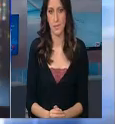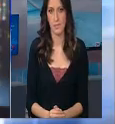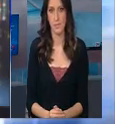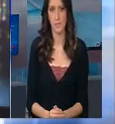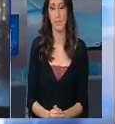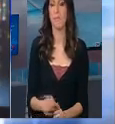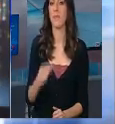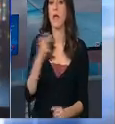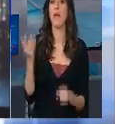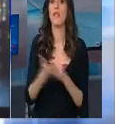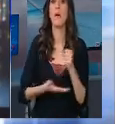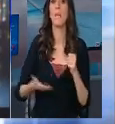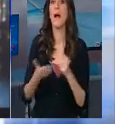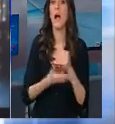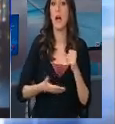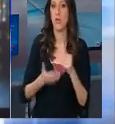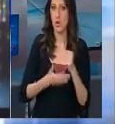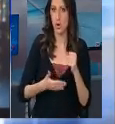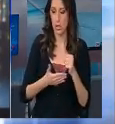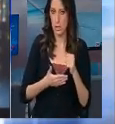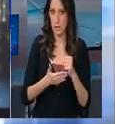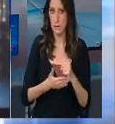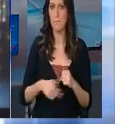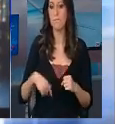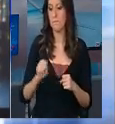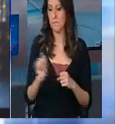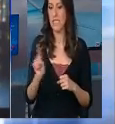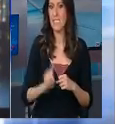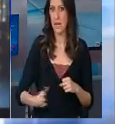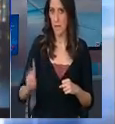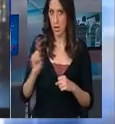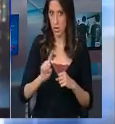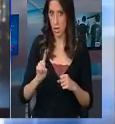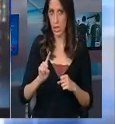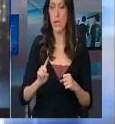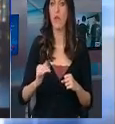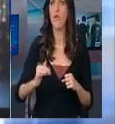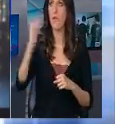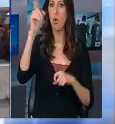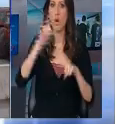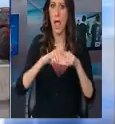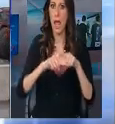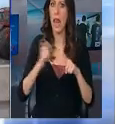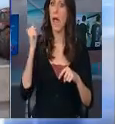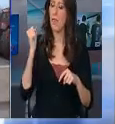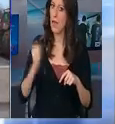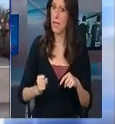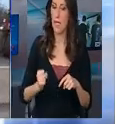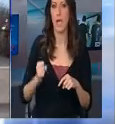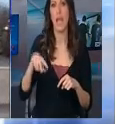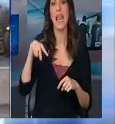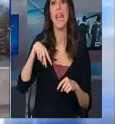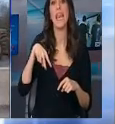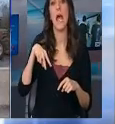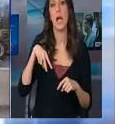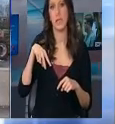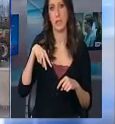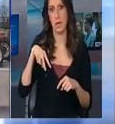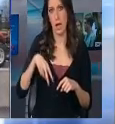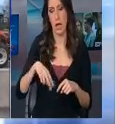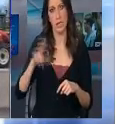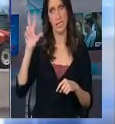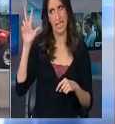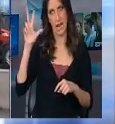Σε γενικές συνελεύσεις, οι αγρότες κυρίως από τη Βόρεια και Στερεά Ελλάδα που μετέχουν στο Πανελλαδικό Συντονιστικό Όργανο θα αποφασίσουν μέσα